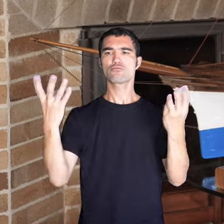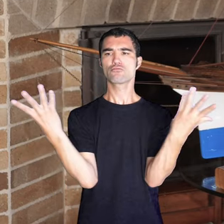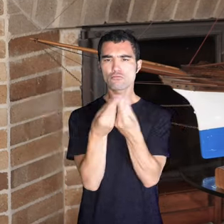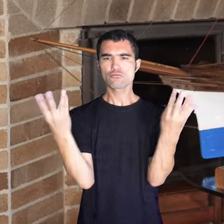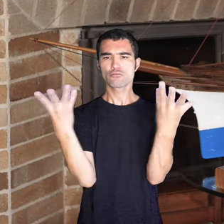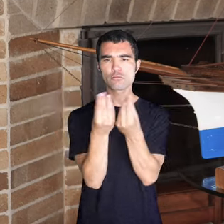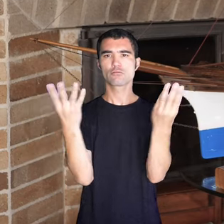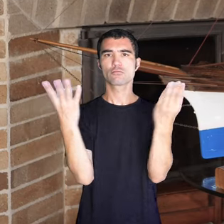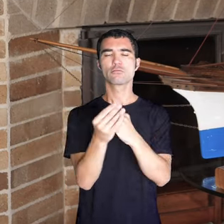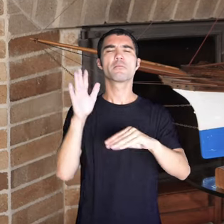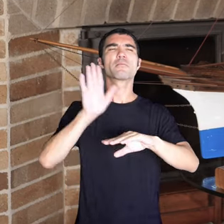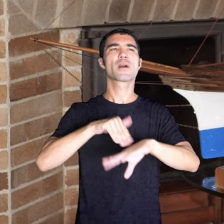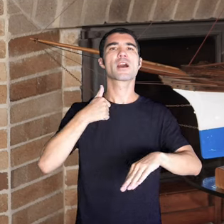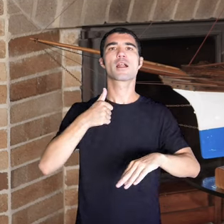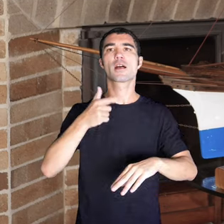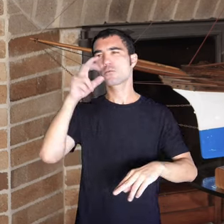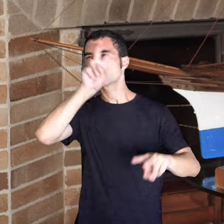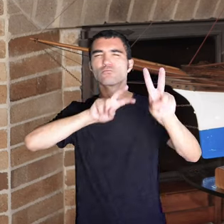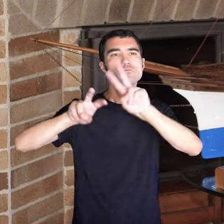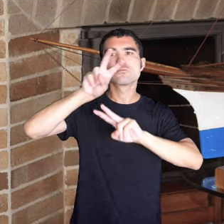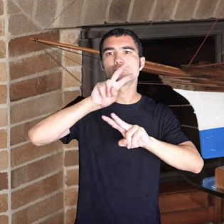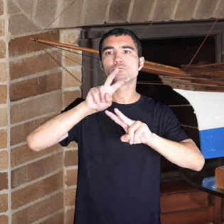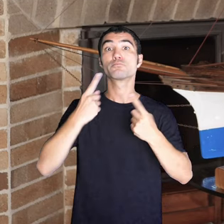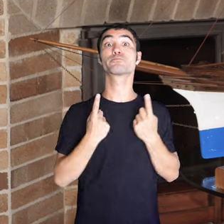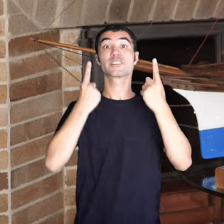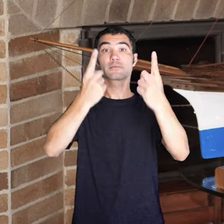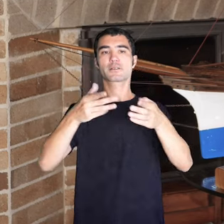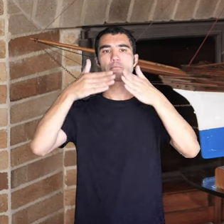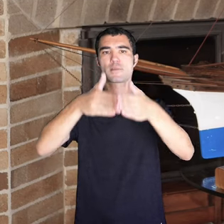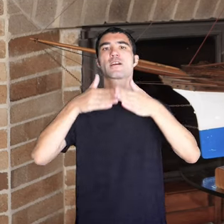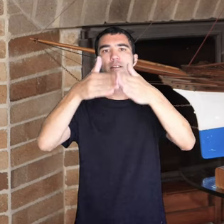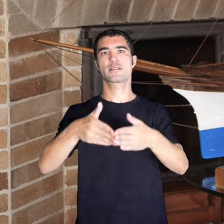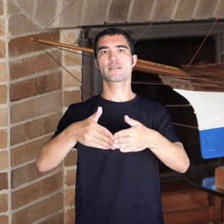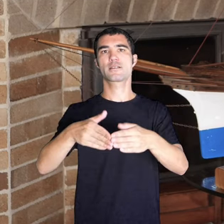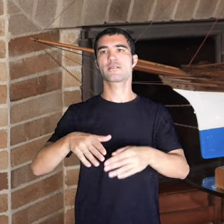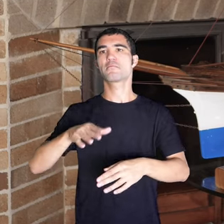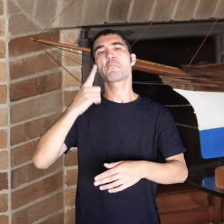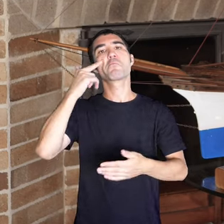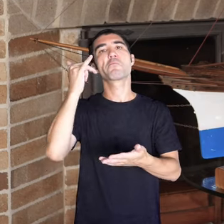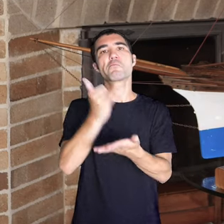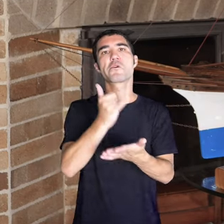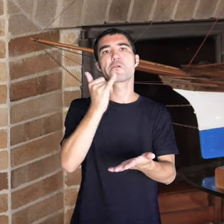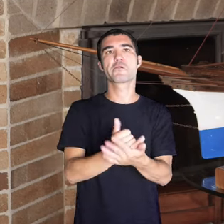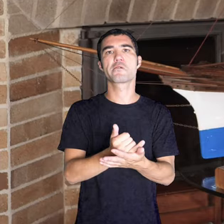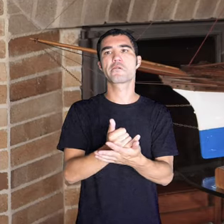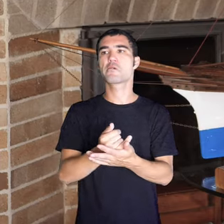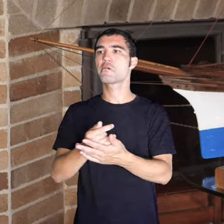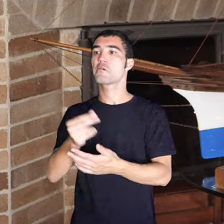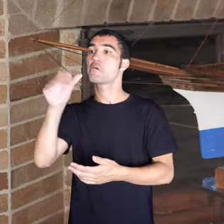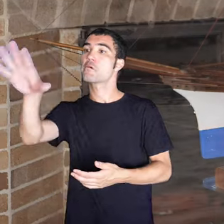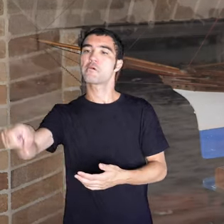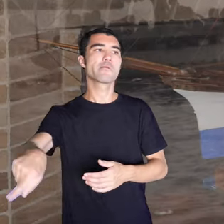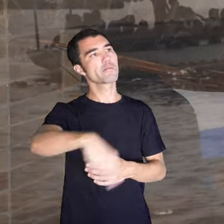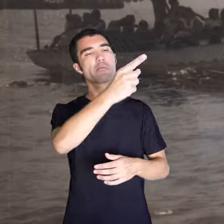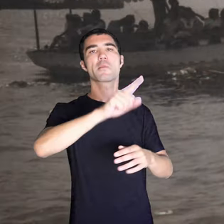s'ajuntaren per comprar una primera barca per provar de dedicar-la a fer